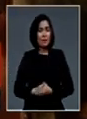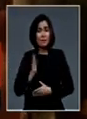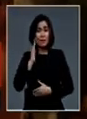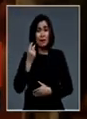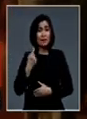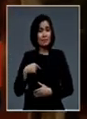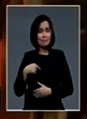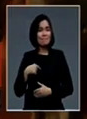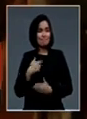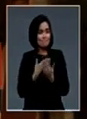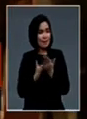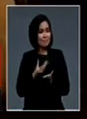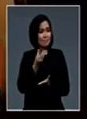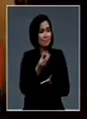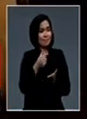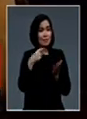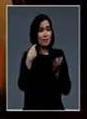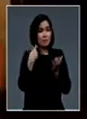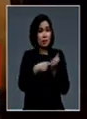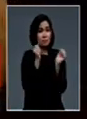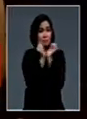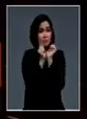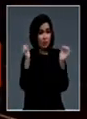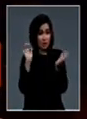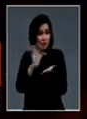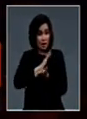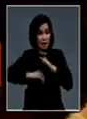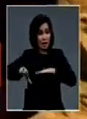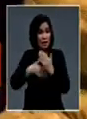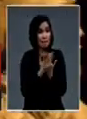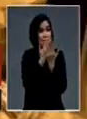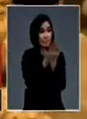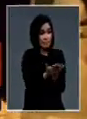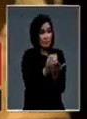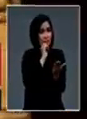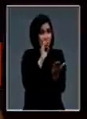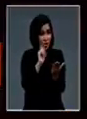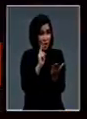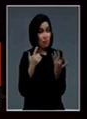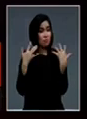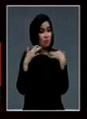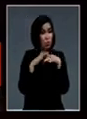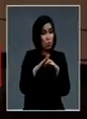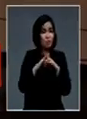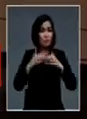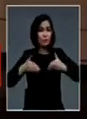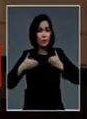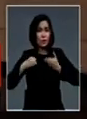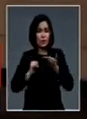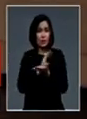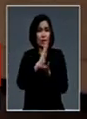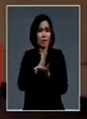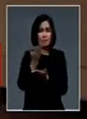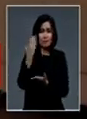ท้ายก็ได้รับการประกันตัวนะครับโดยในเอกสารที่ยื่นต่อศาลเนี่ยระบุว่านายโรฮาน่าไปร่วมงานปาร์ตี้ที่สถาบันแห่งนี้เ